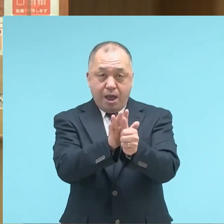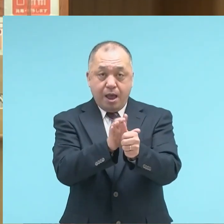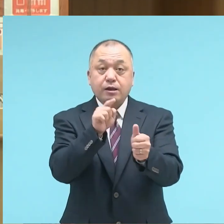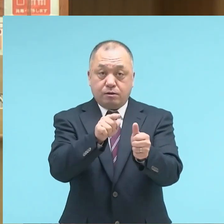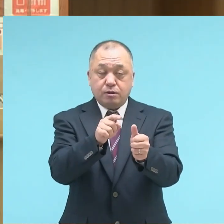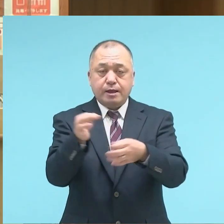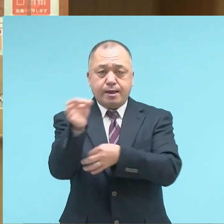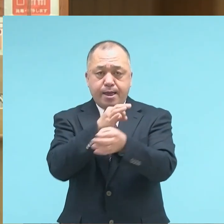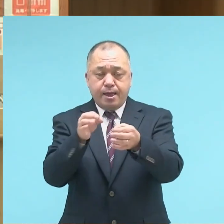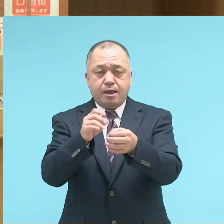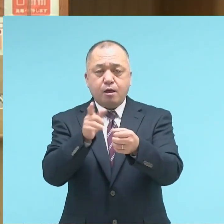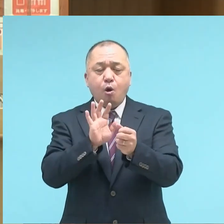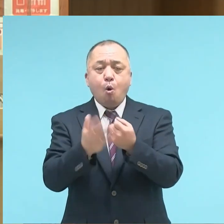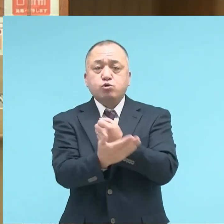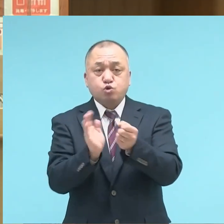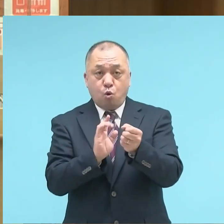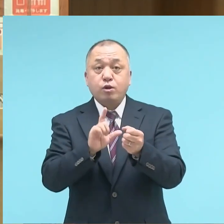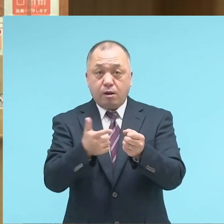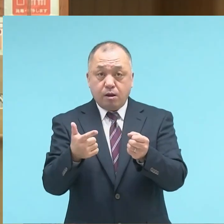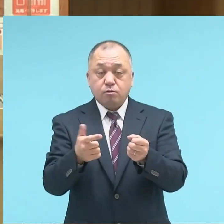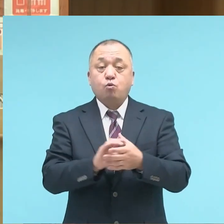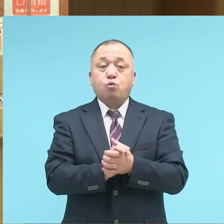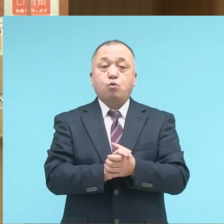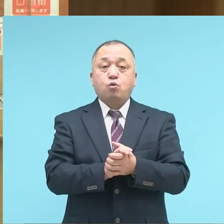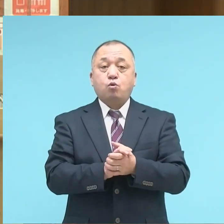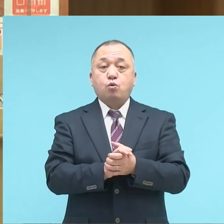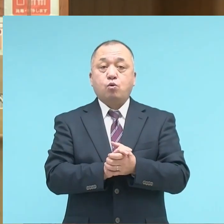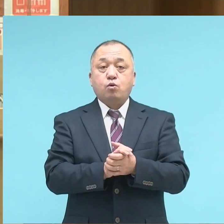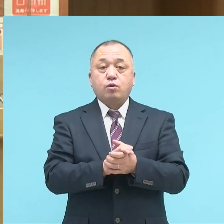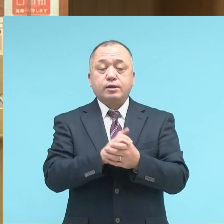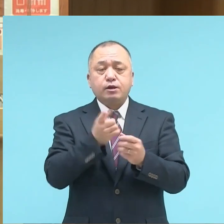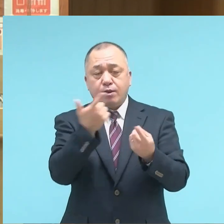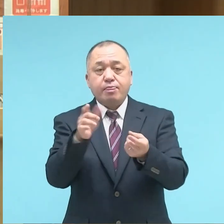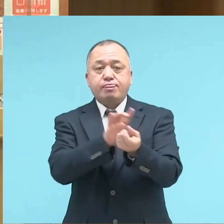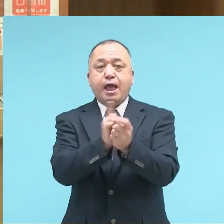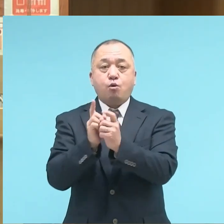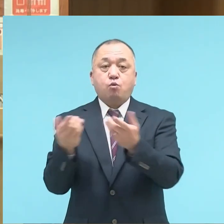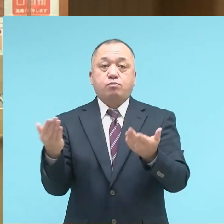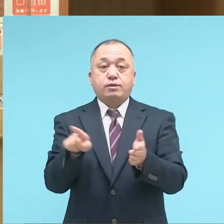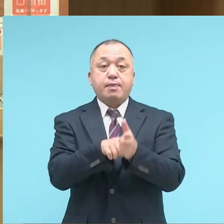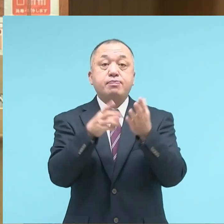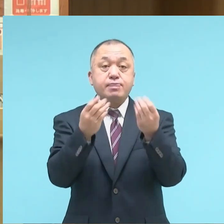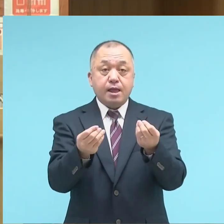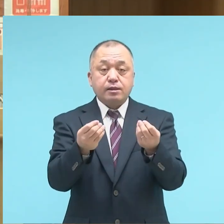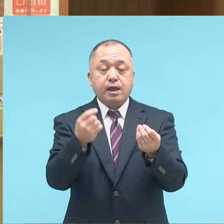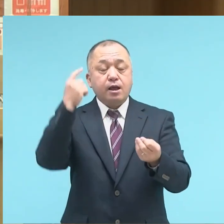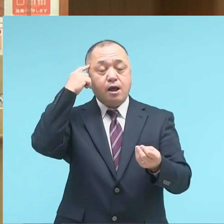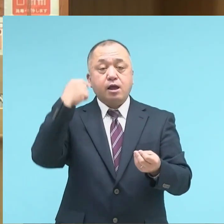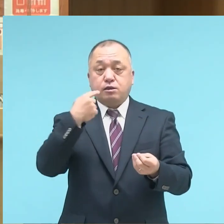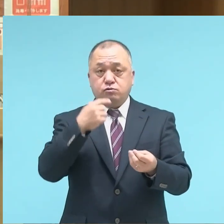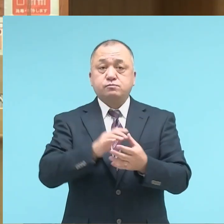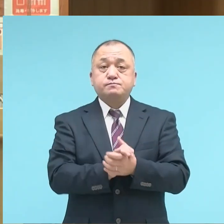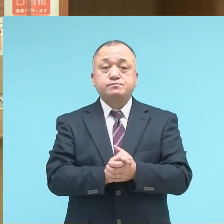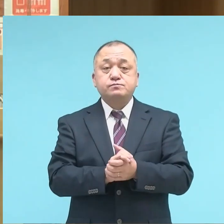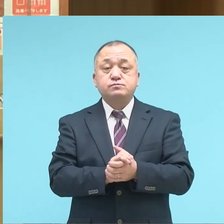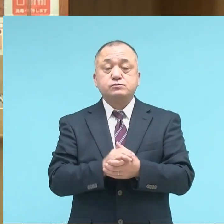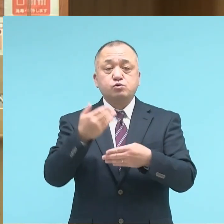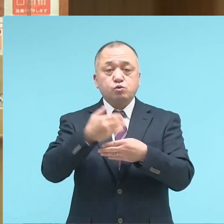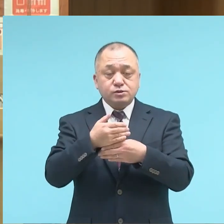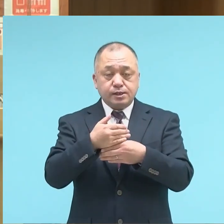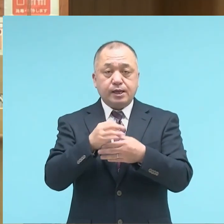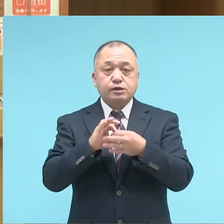援拡充、本土の実情を踏まえた対応がなされたというふうにも認識しています。道として引き続き国の